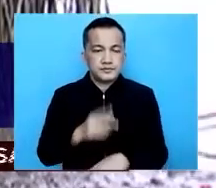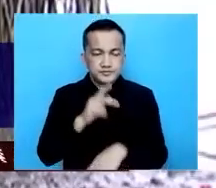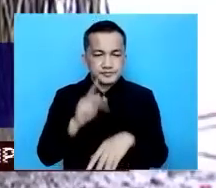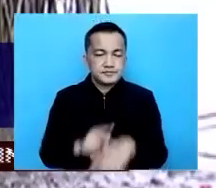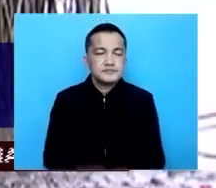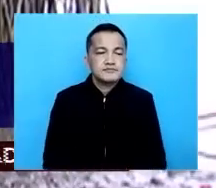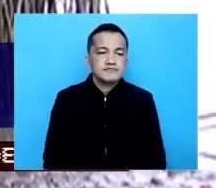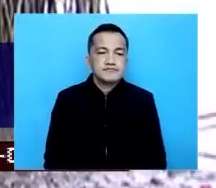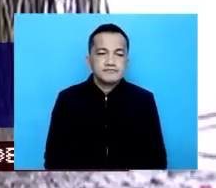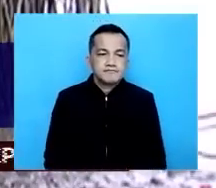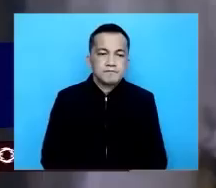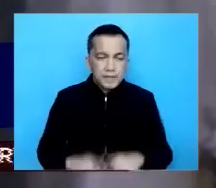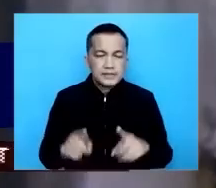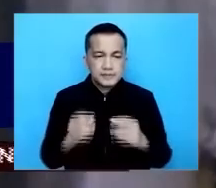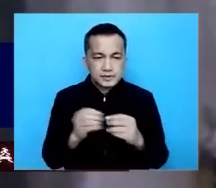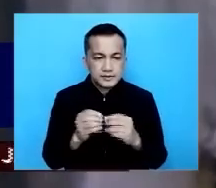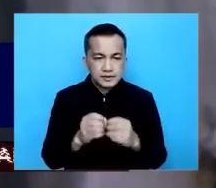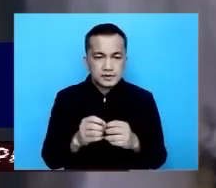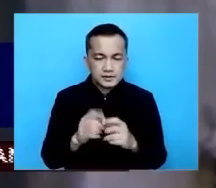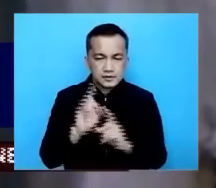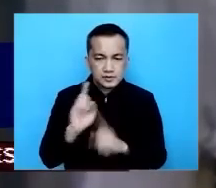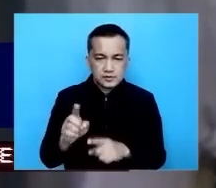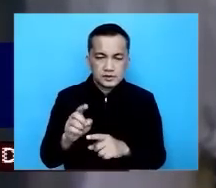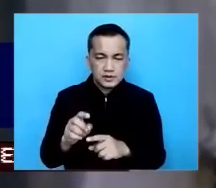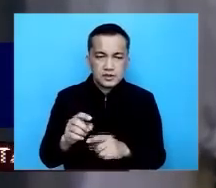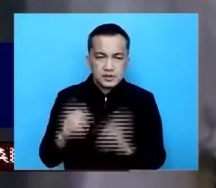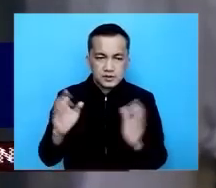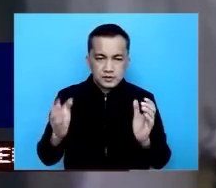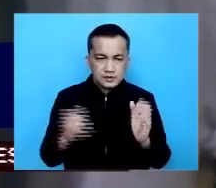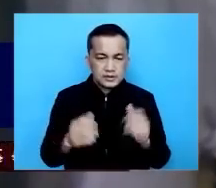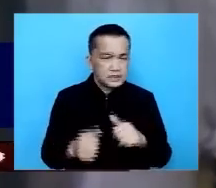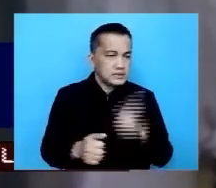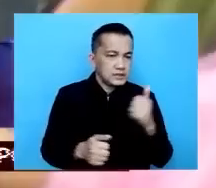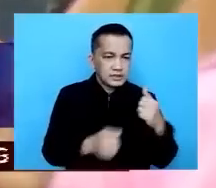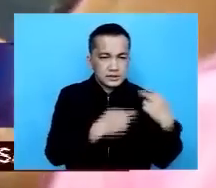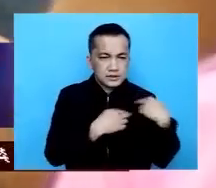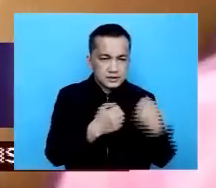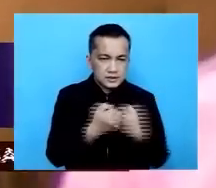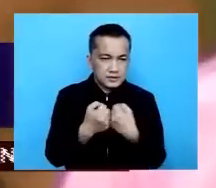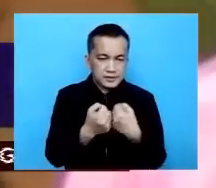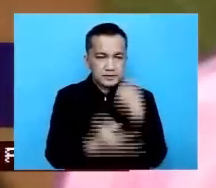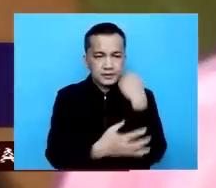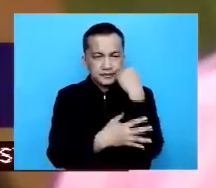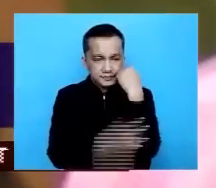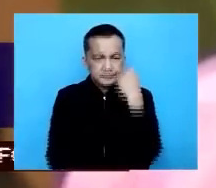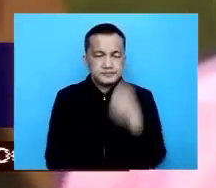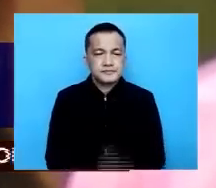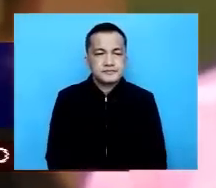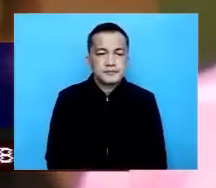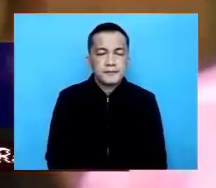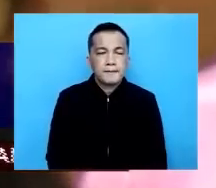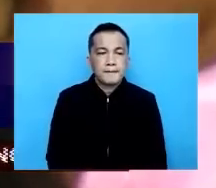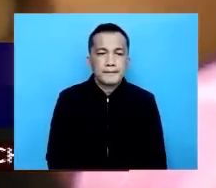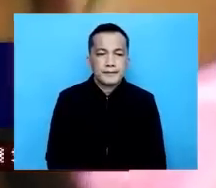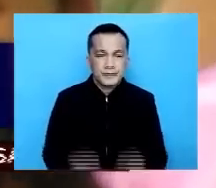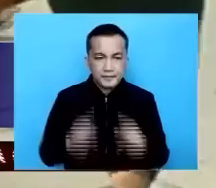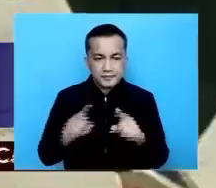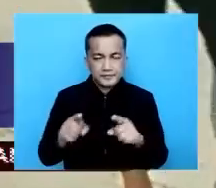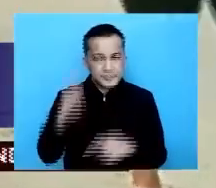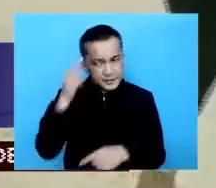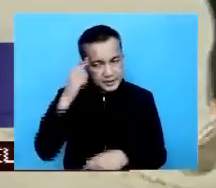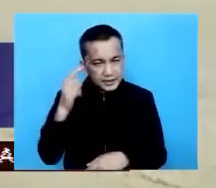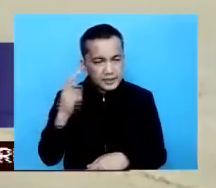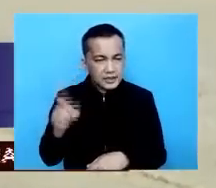Pero mas madali daw itong tugunan kumpara sa isa pang mandato ng ahensya na labanan ang kahirapan. Kasabay niyan, pinag-iisipan din ng kalihim